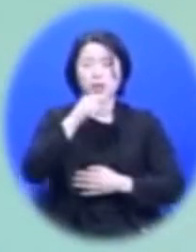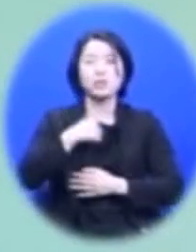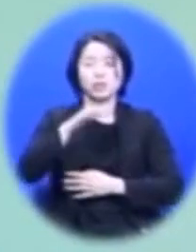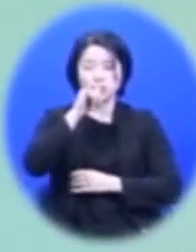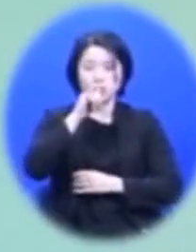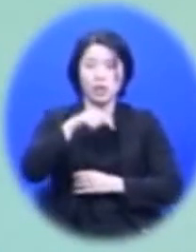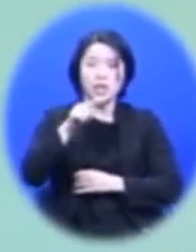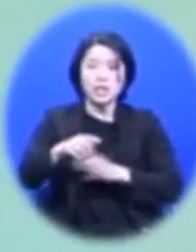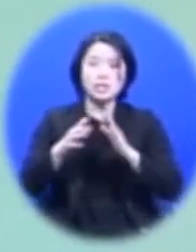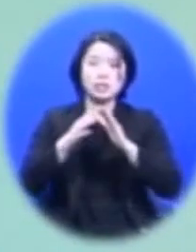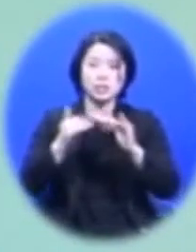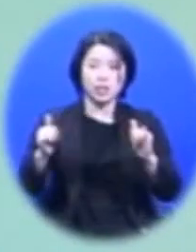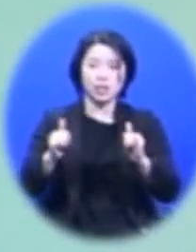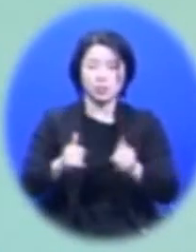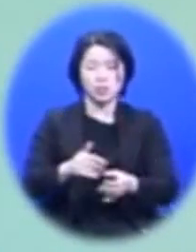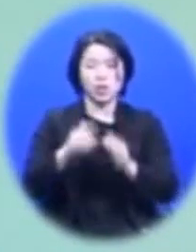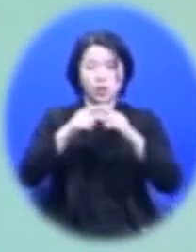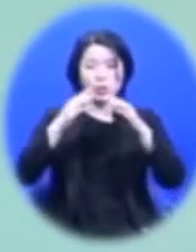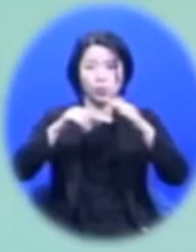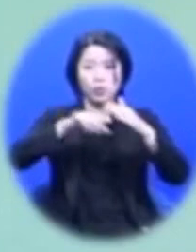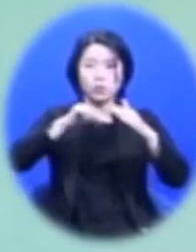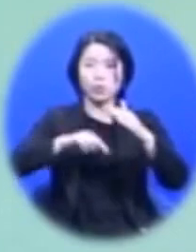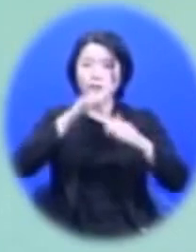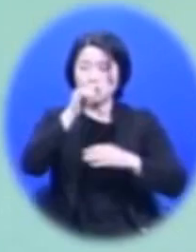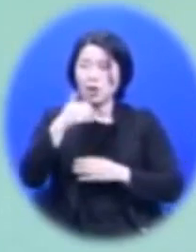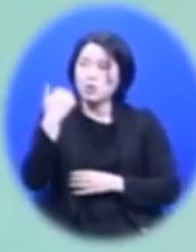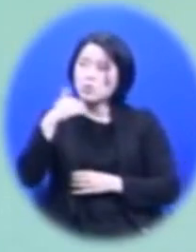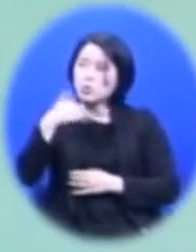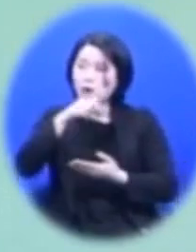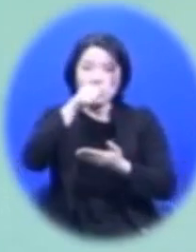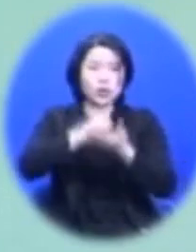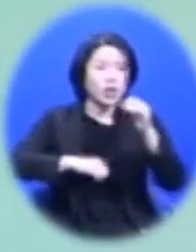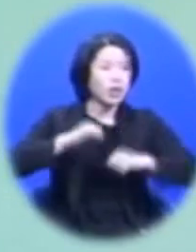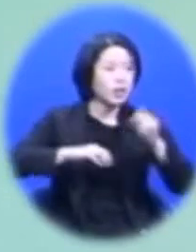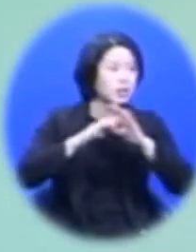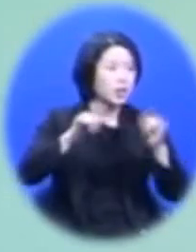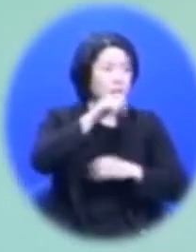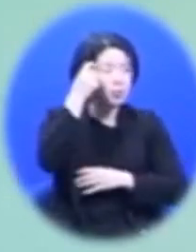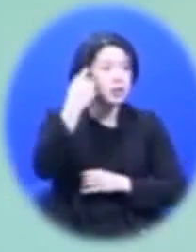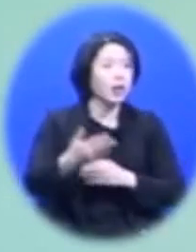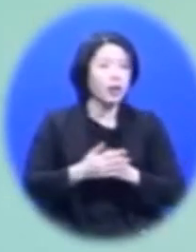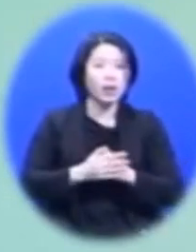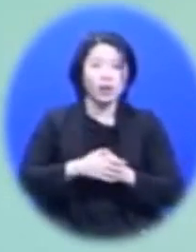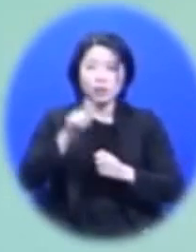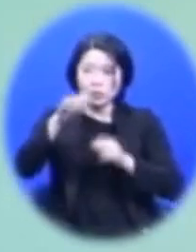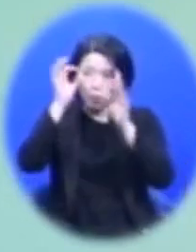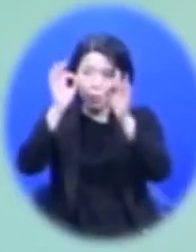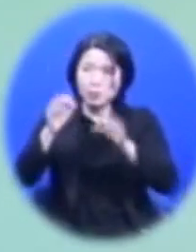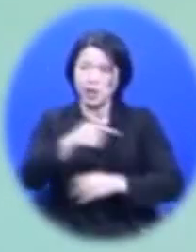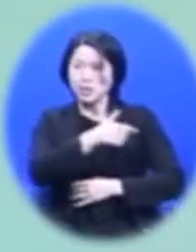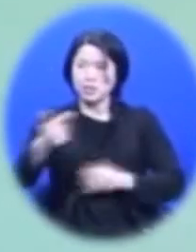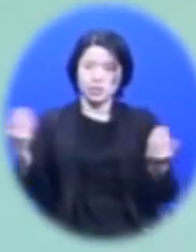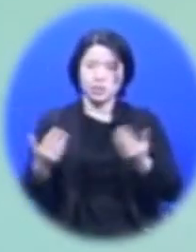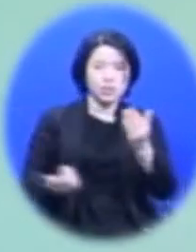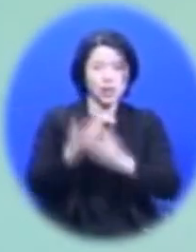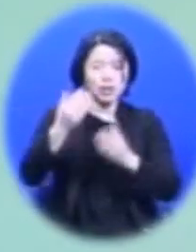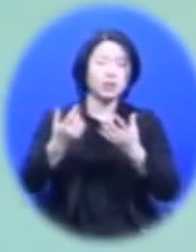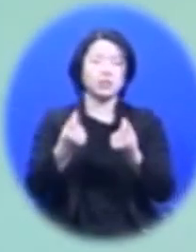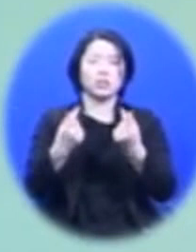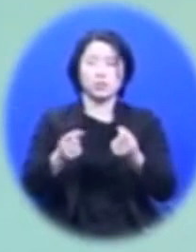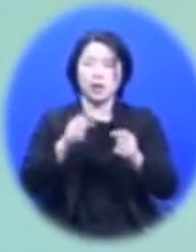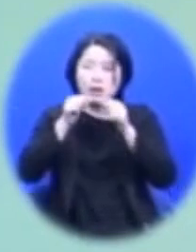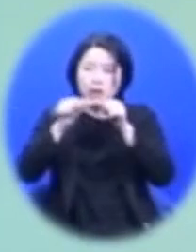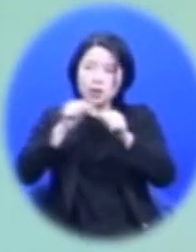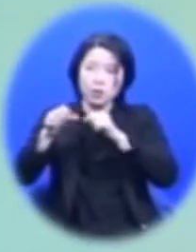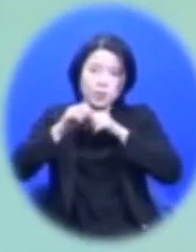분들이 교회 안에 있습니다. 누가 죄 짓는 사람 없나? 죄 짓는 사람을 보면 무슨 큰 일이 일어난 것처럼 막 소문을